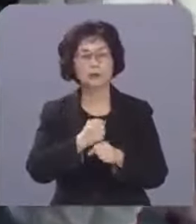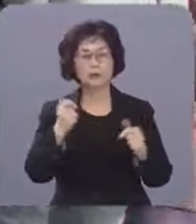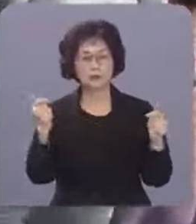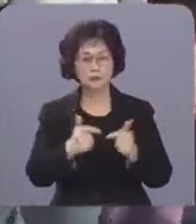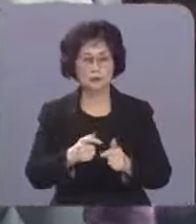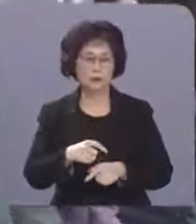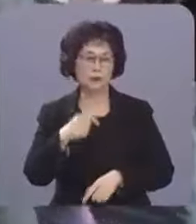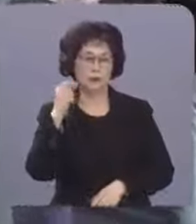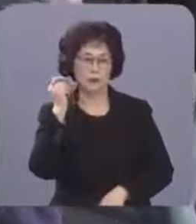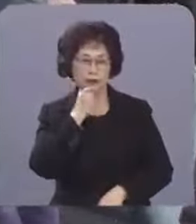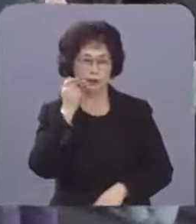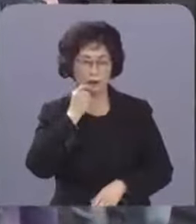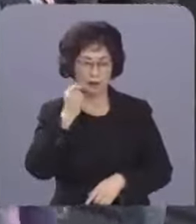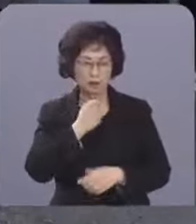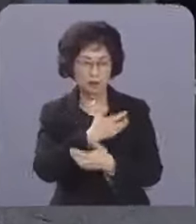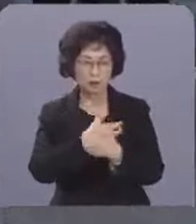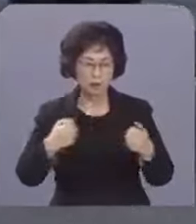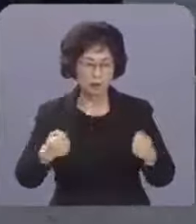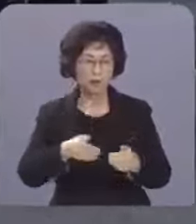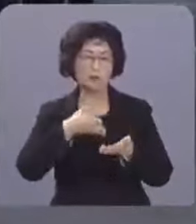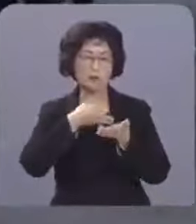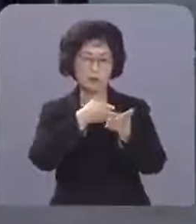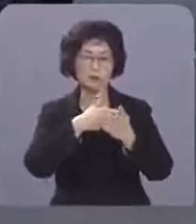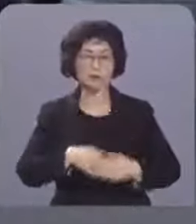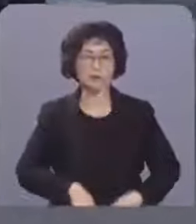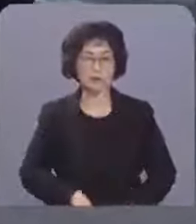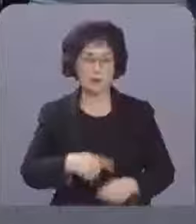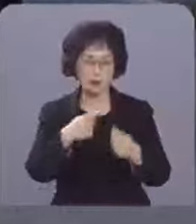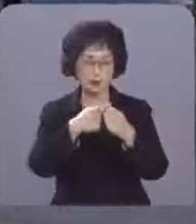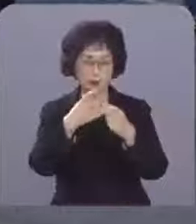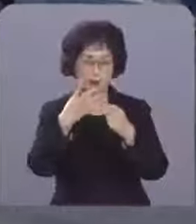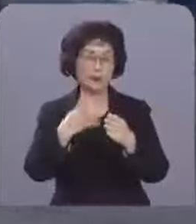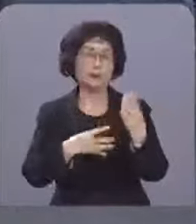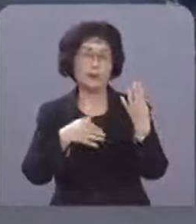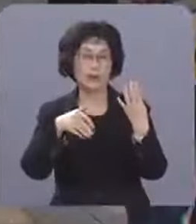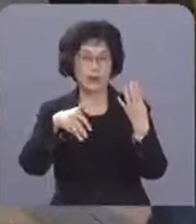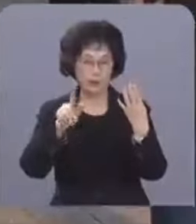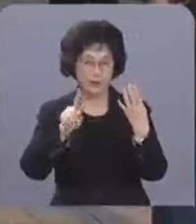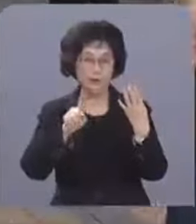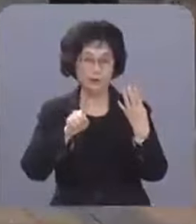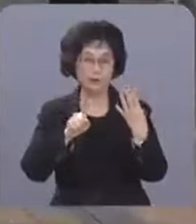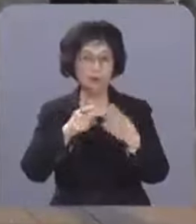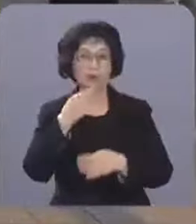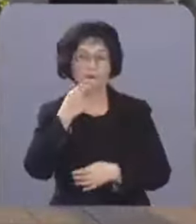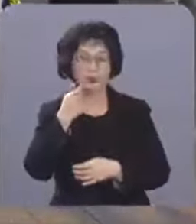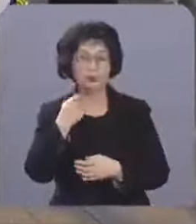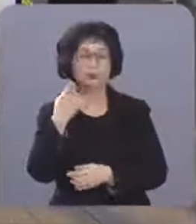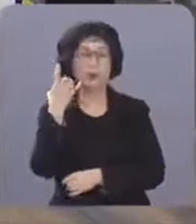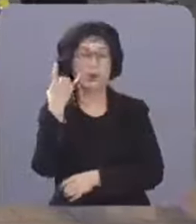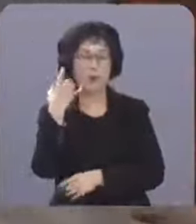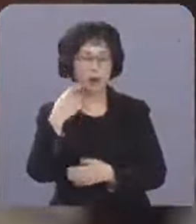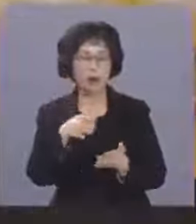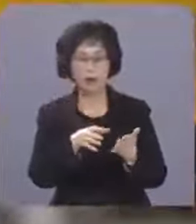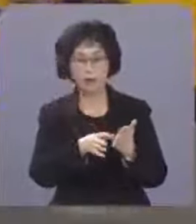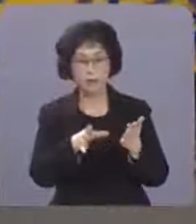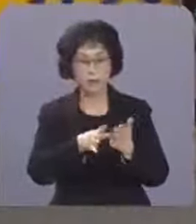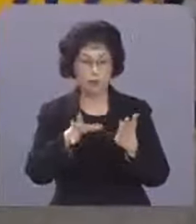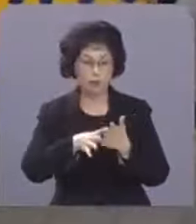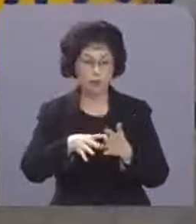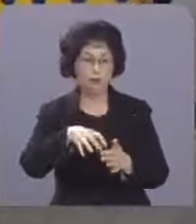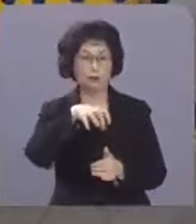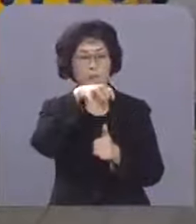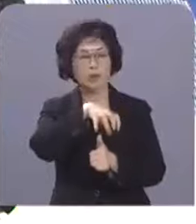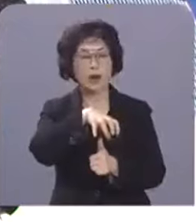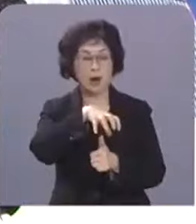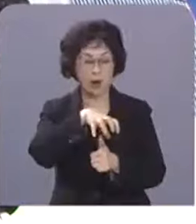강력한 협약 체결을 촉구했습니다. 앞서 네 차례 열린 회의에서는 플라스틱 원료물질 생산 규제 여부를 놓고